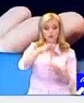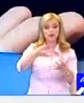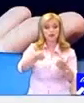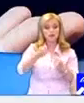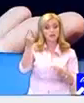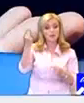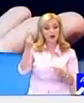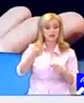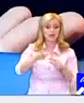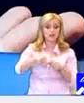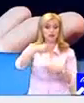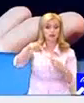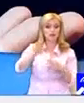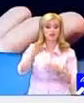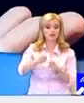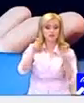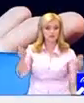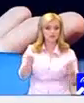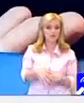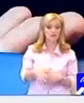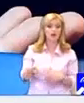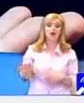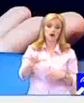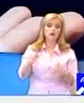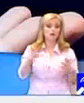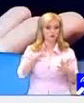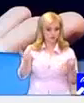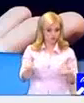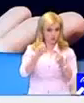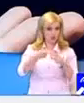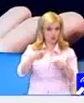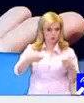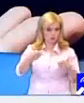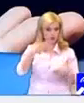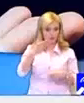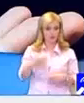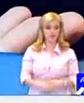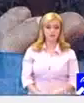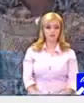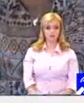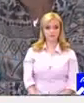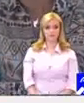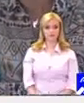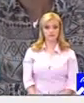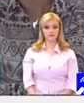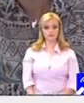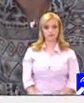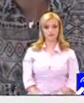pentru a fi lansate. Totul în cadrul proiectului Diaspora Invest, susținut de Guvernul României.